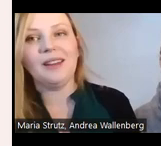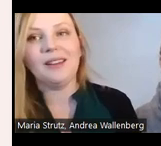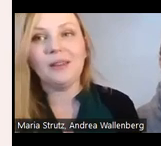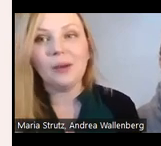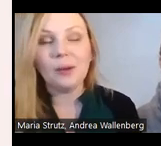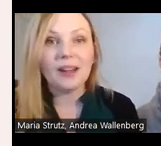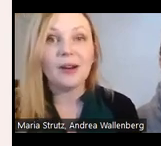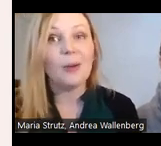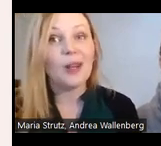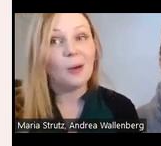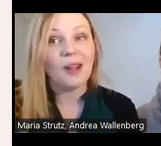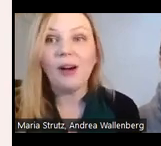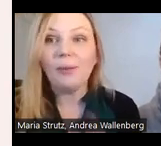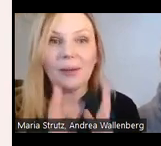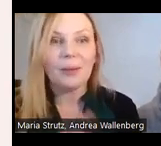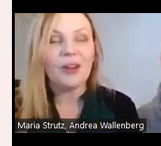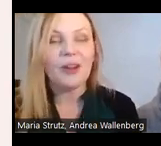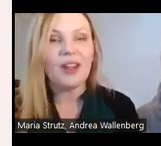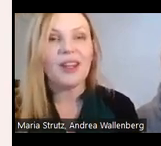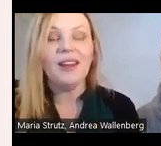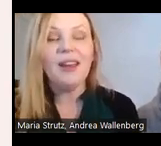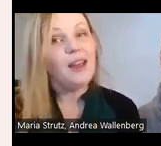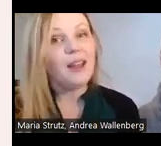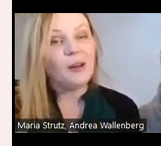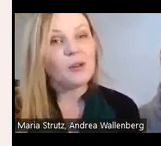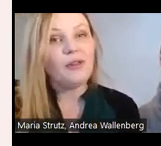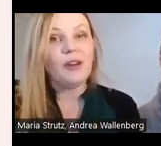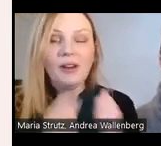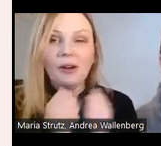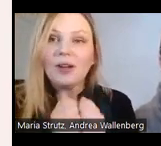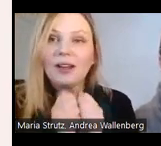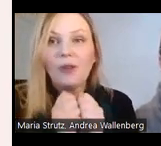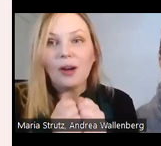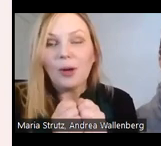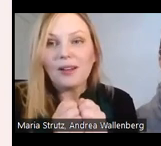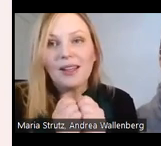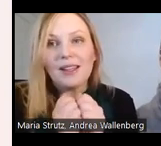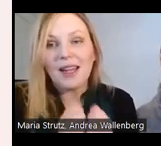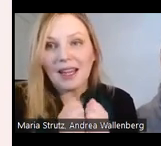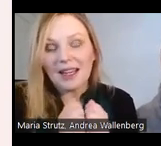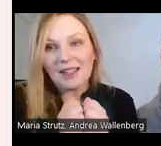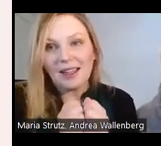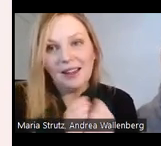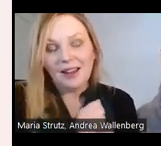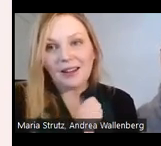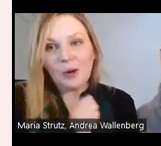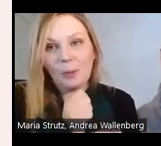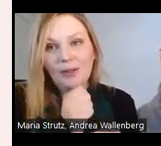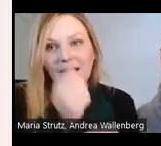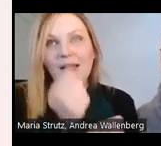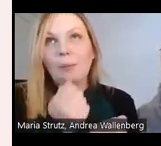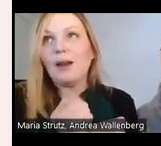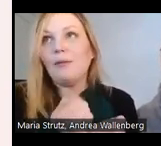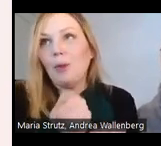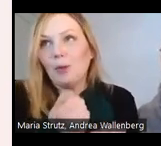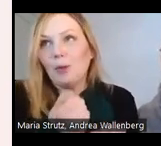vad alternativ och kompletterande kommunikation kan vara. Mer än babytecken. Kan också vara att ni har konkreta föremål. Det är nästan det enklaste. Att koppla